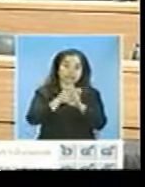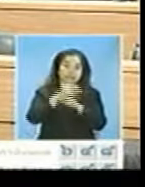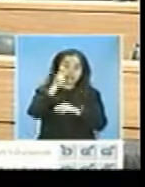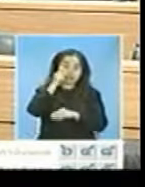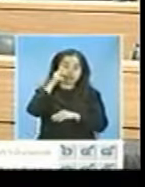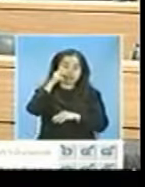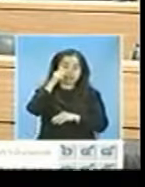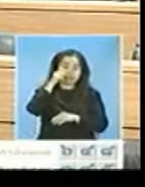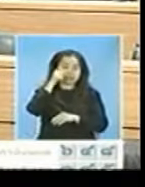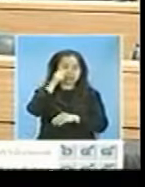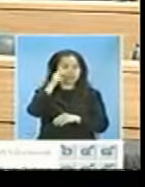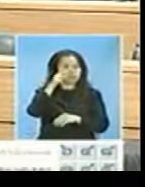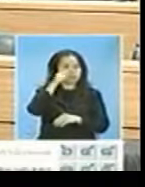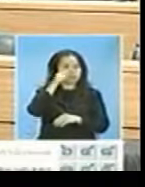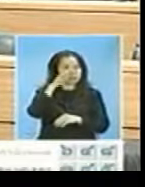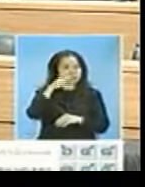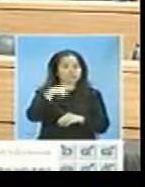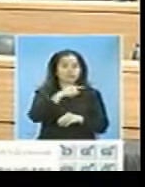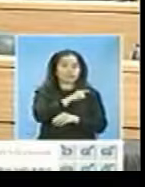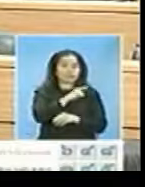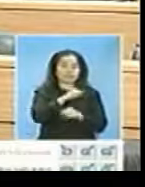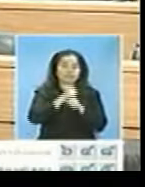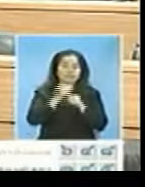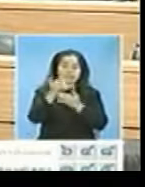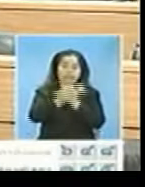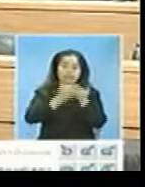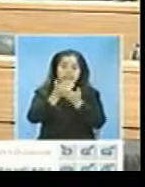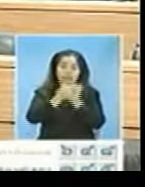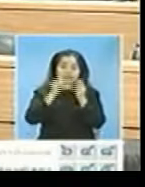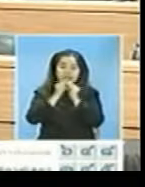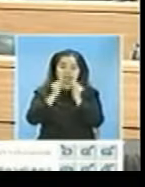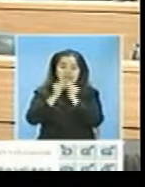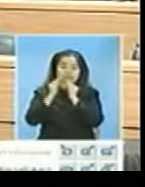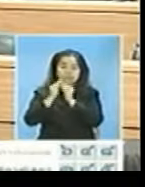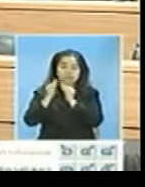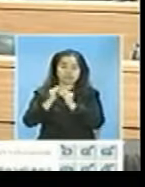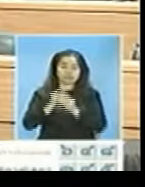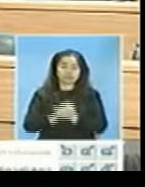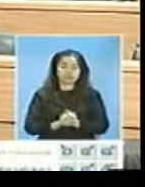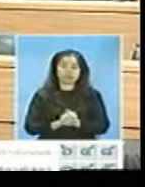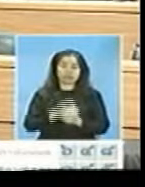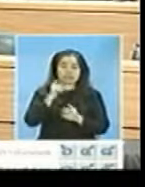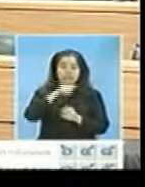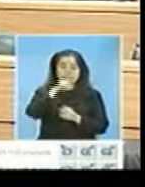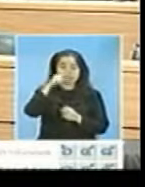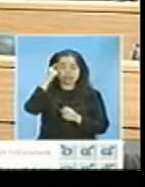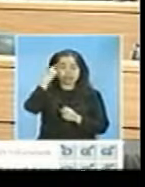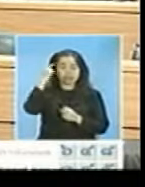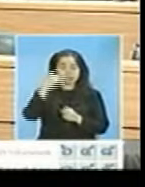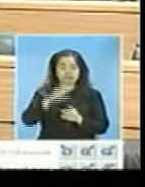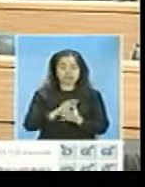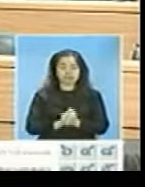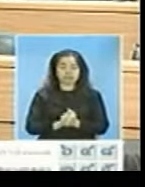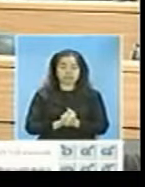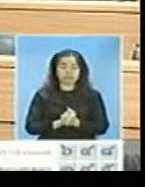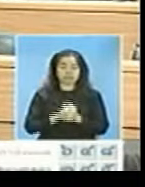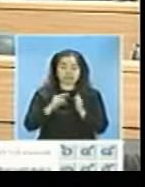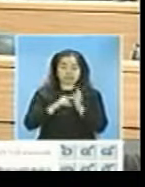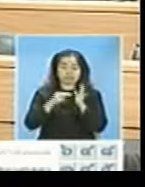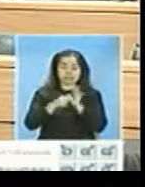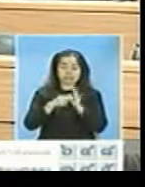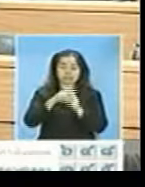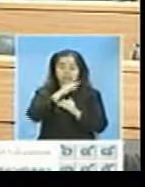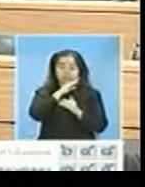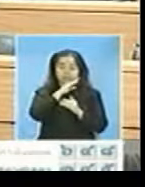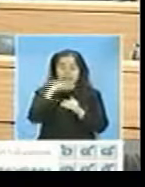3-4 วันที่เราทำหน้าที่กันอยู่ในสภานี้เป็นที่ทราบกันดีว่าแม้ว่าผู้แปรย